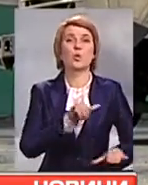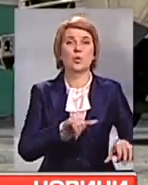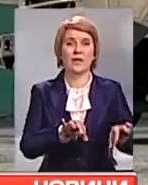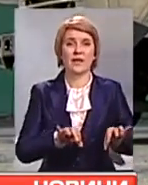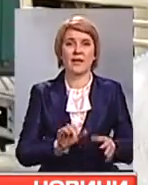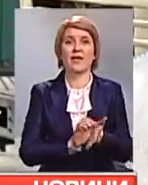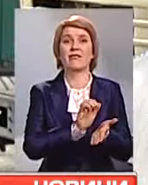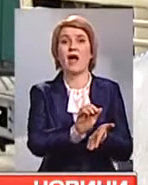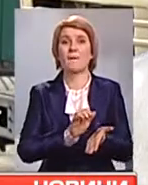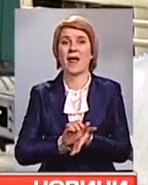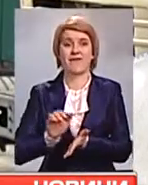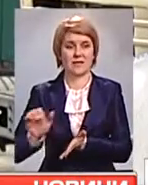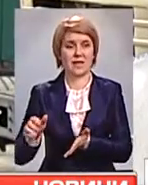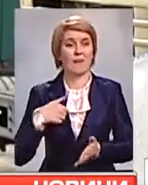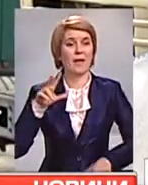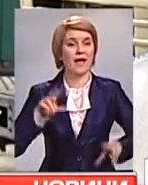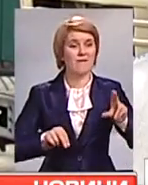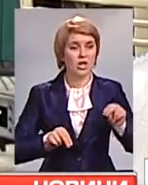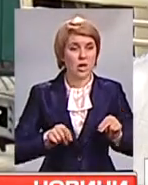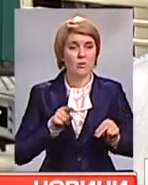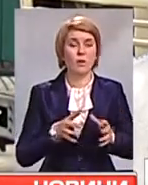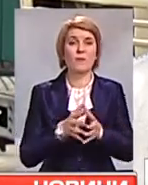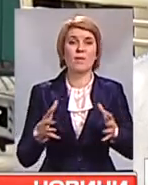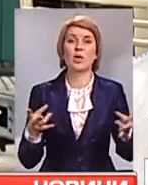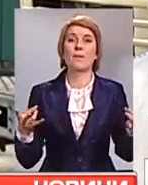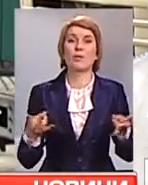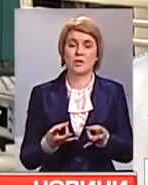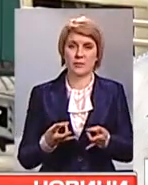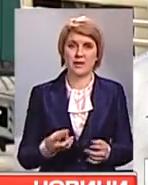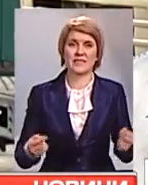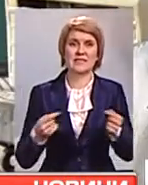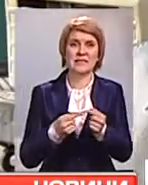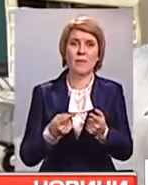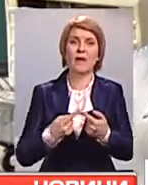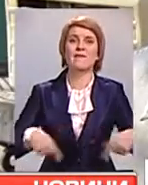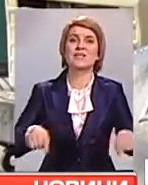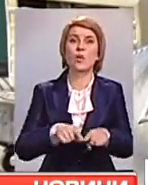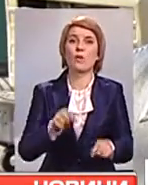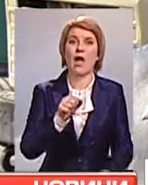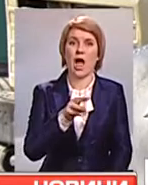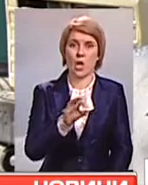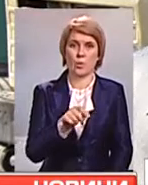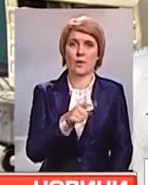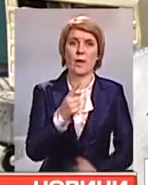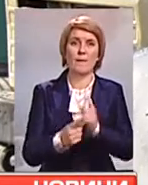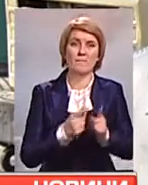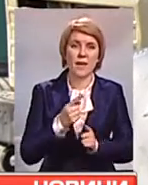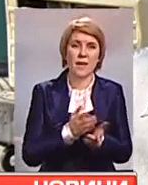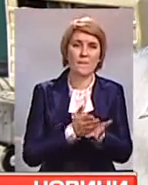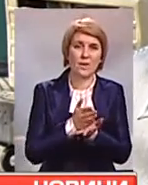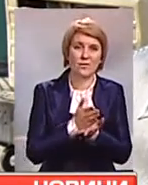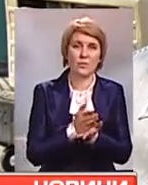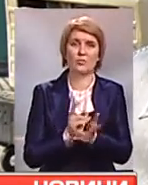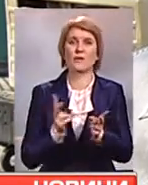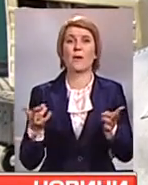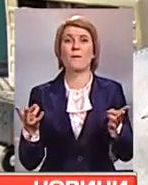направити. Ми вважаємо, що вони будуть більш потрібні. Саме в зоні АТО їх, я думаю, перепрофілюють під ті